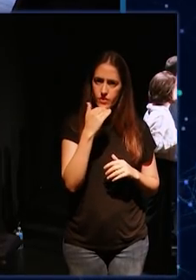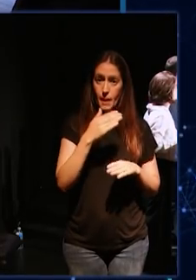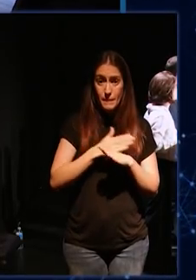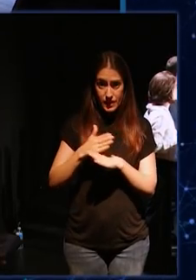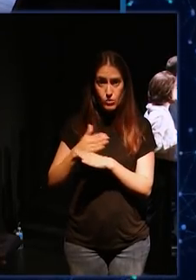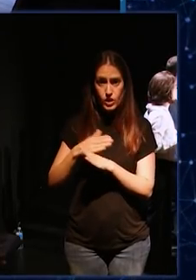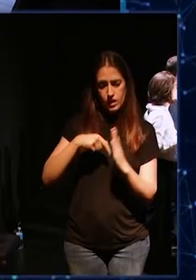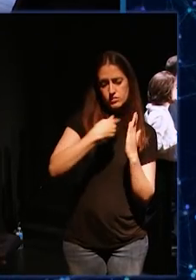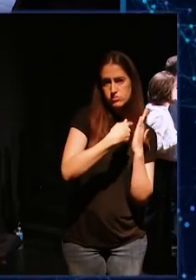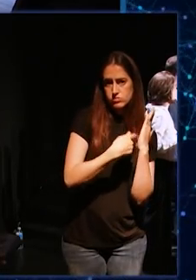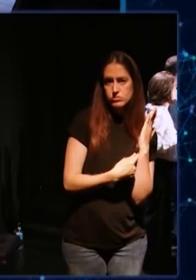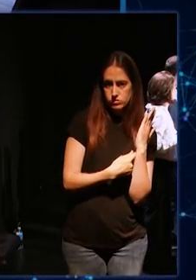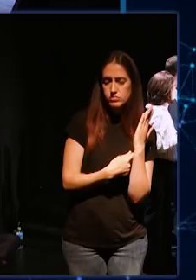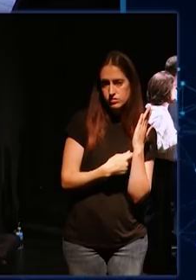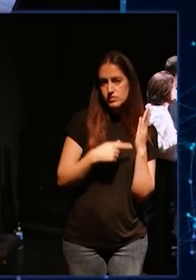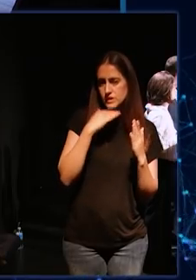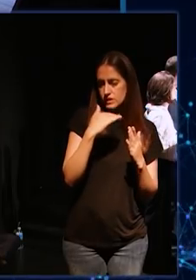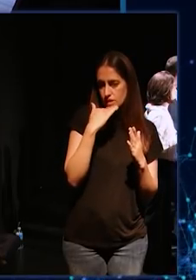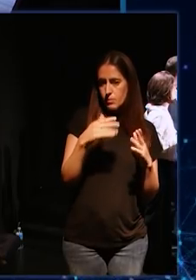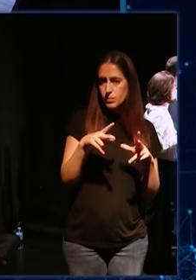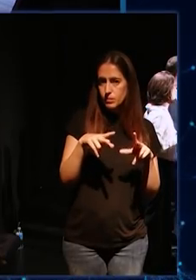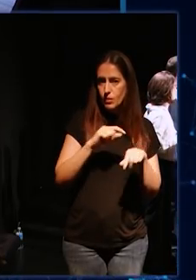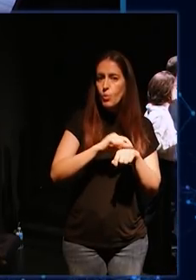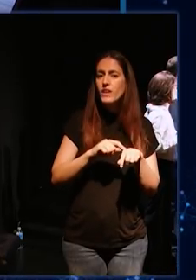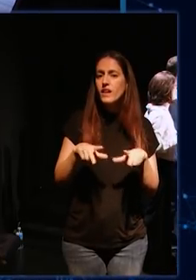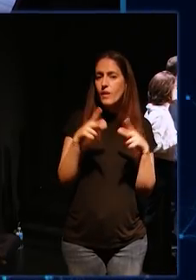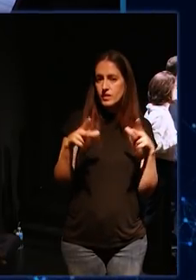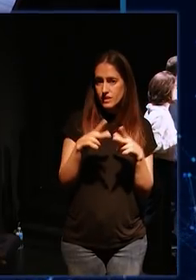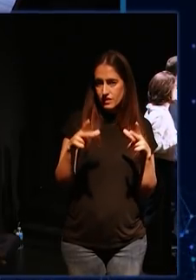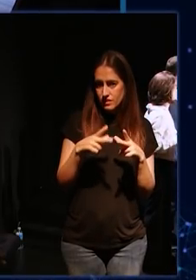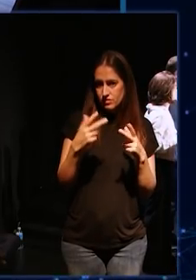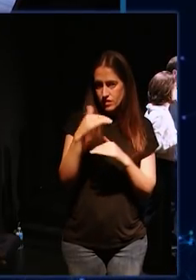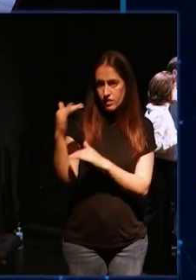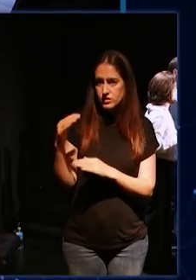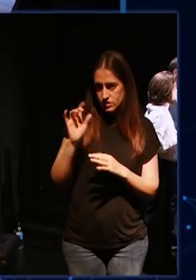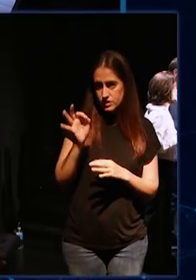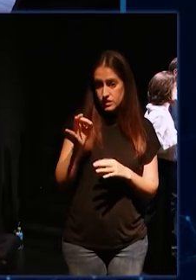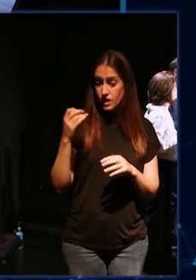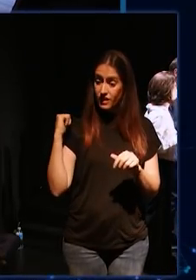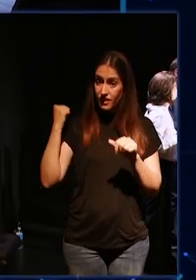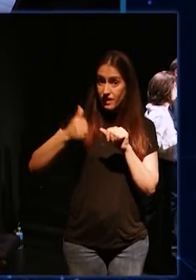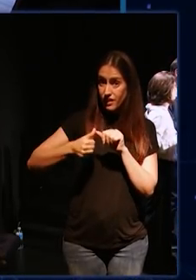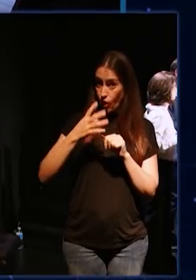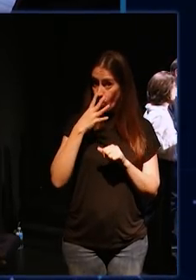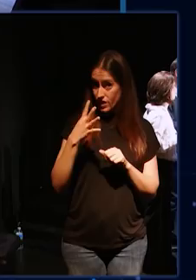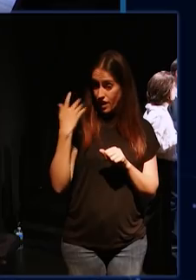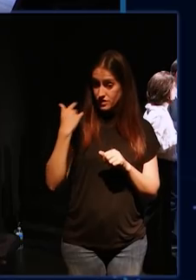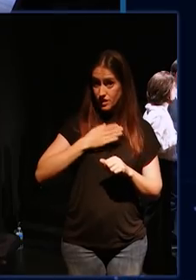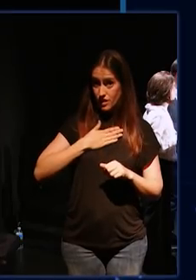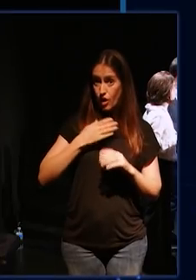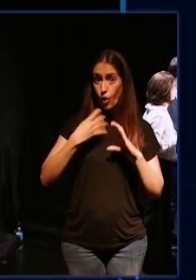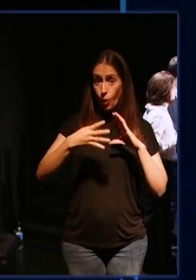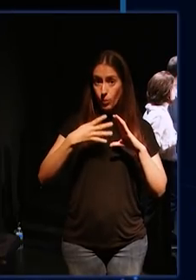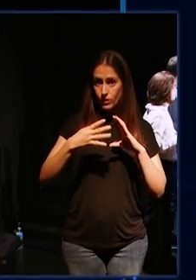seu programa electoral polítiques d'habitatge. Serà que el que portava la CUP fa 4 anys ha servit per marcar l'agenda política de la resta dels